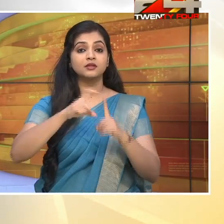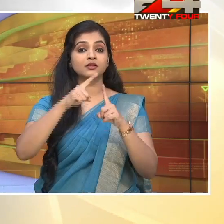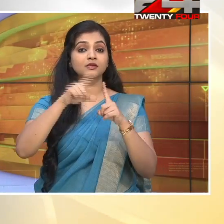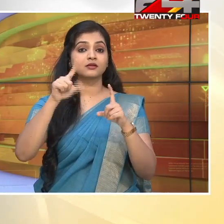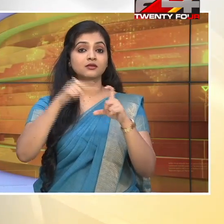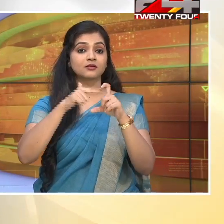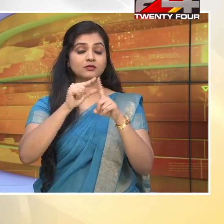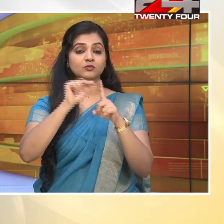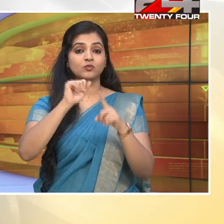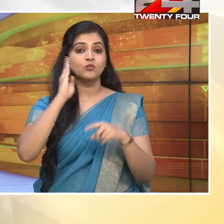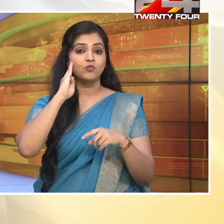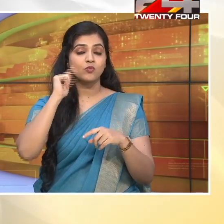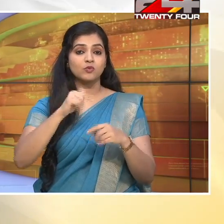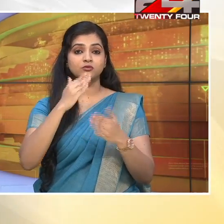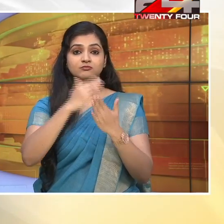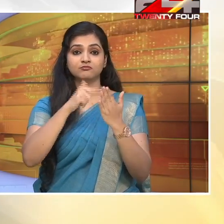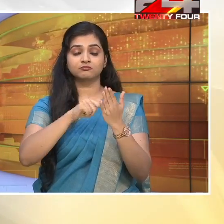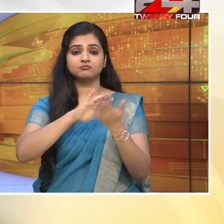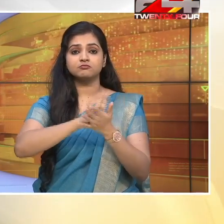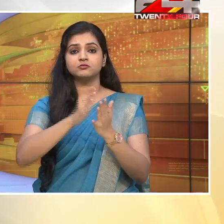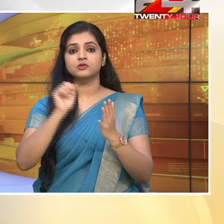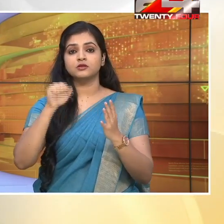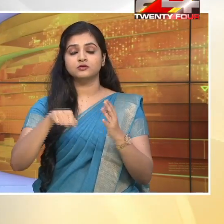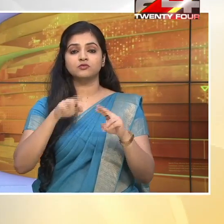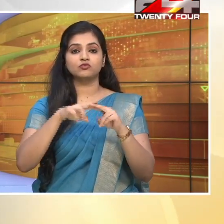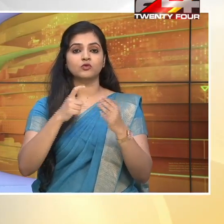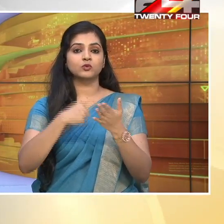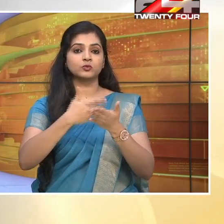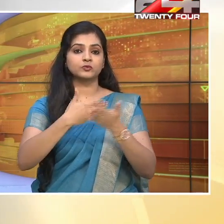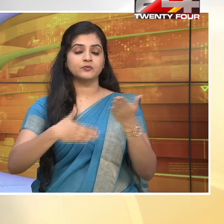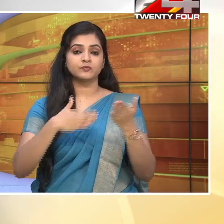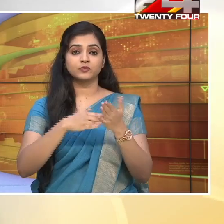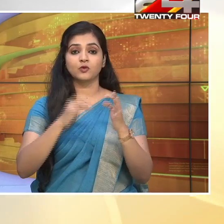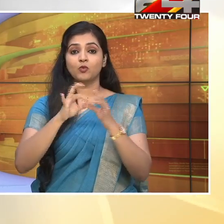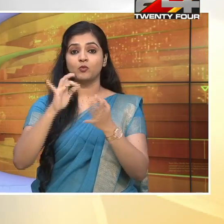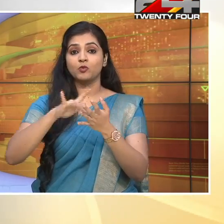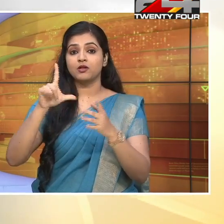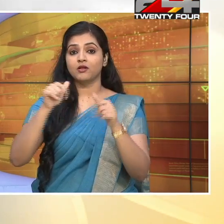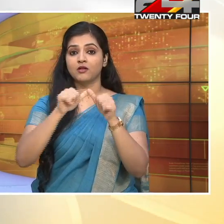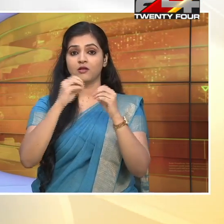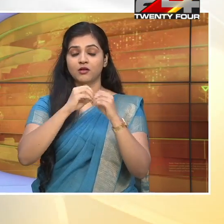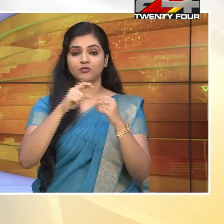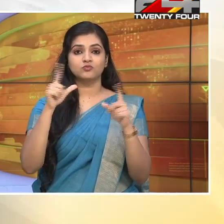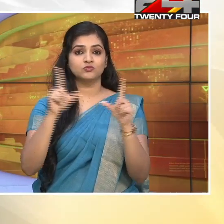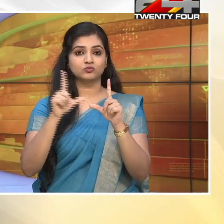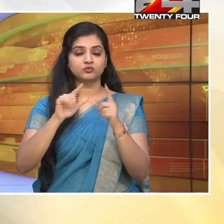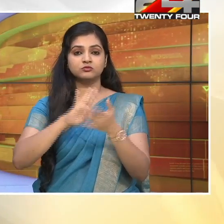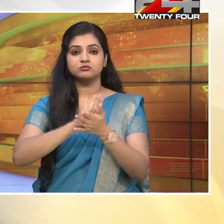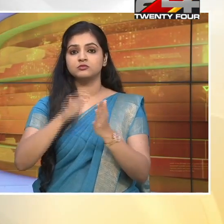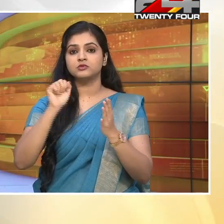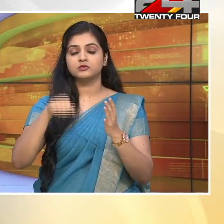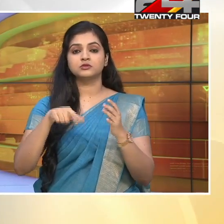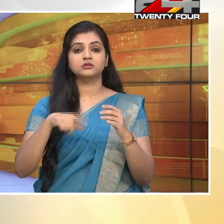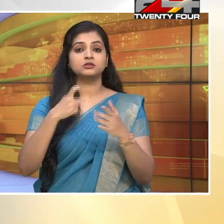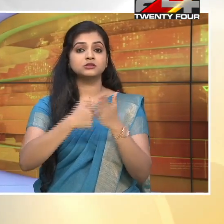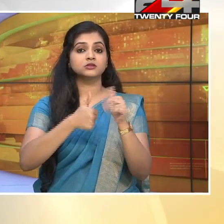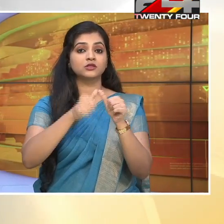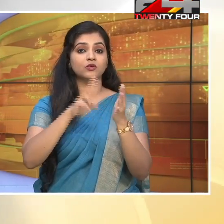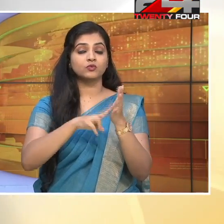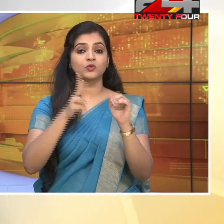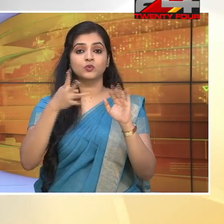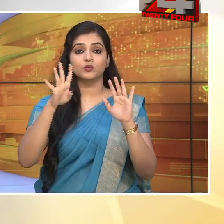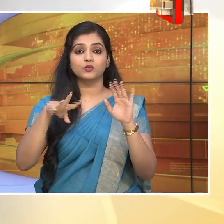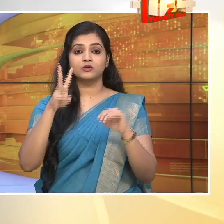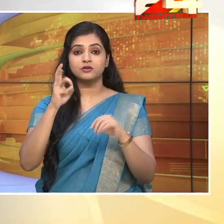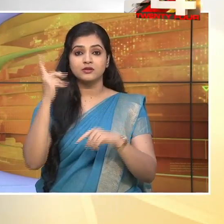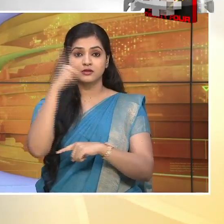ദിലീപിന്റെ ഫോണിലെ വിവരങ്ങൾ നശിപ്പിക്കപ്പെട്ടെന്ന് ഫോറൻസിക് റിപ്പോർട്ട്. മുംബൈയിലെ ലാബിലെത്തിച്ചാണ് തെളിവുകൾ നശിപ്പിച്ചത്. ജനുവരി